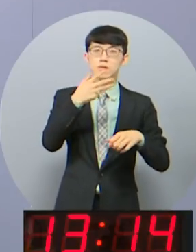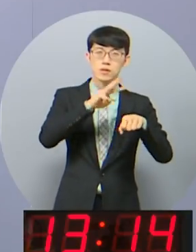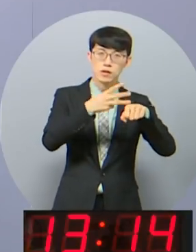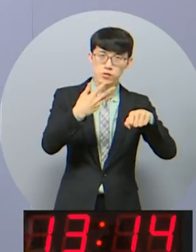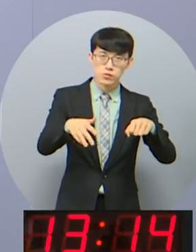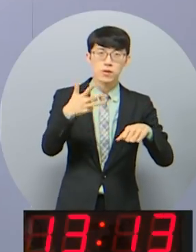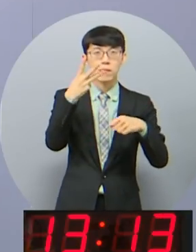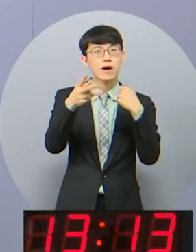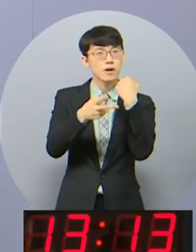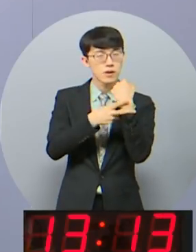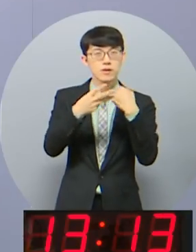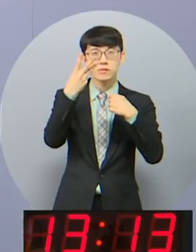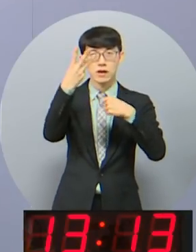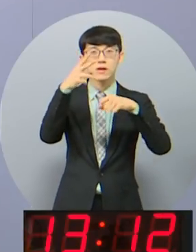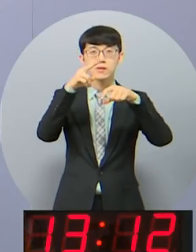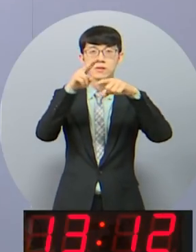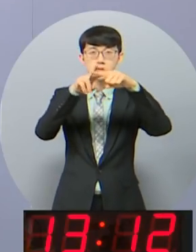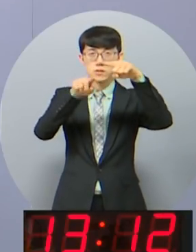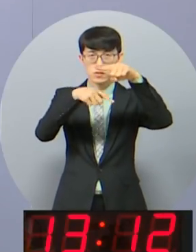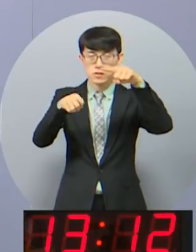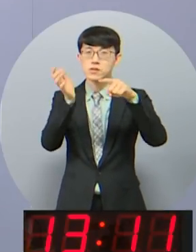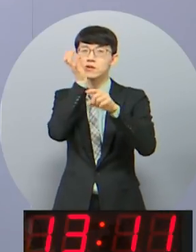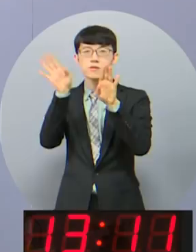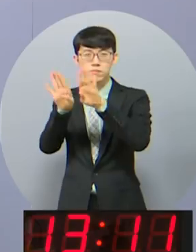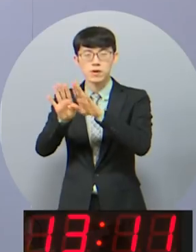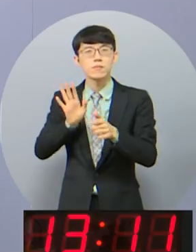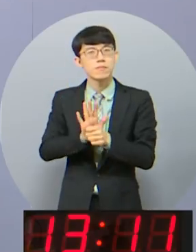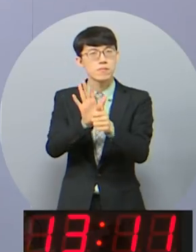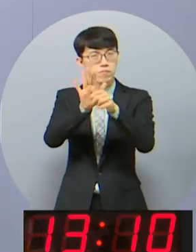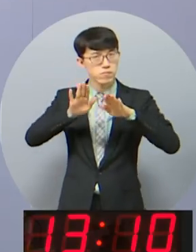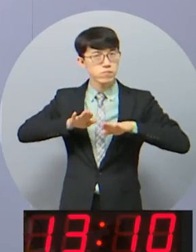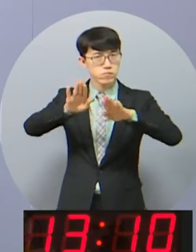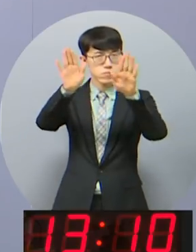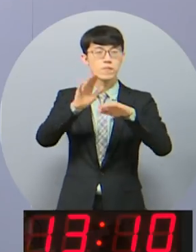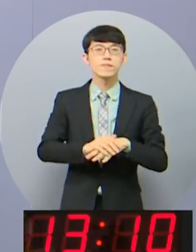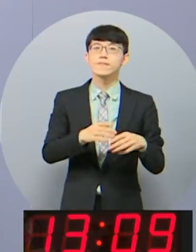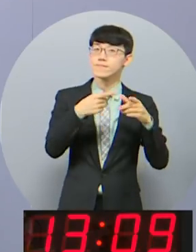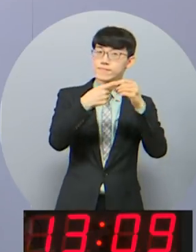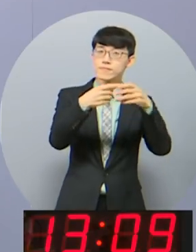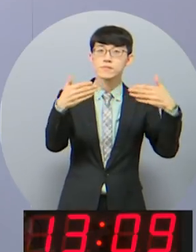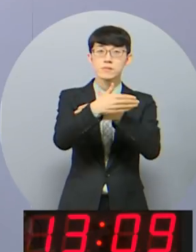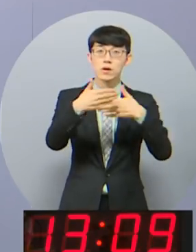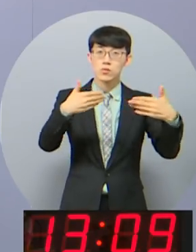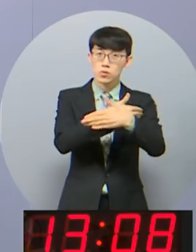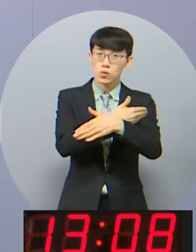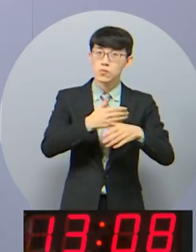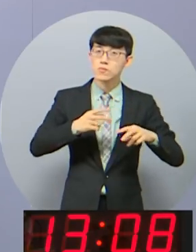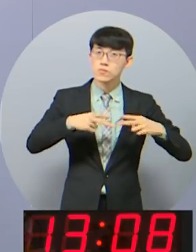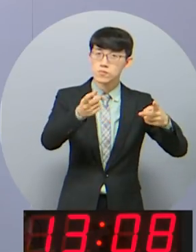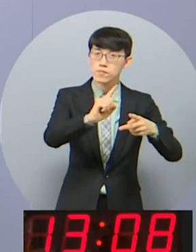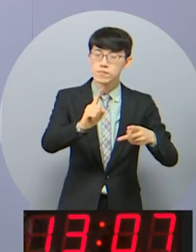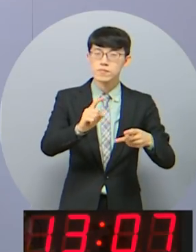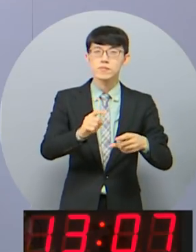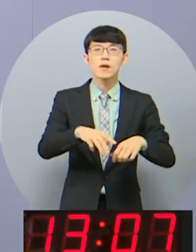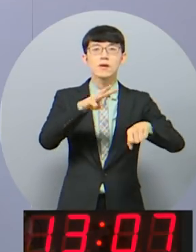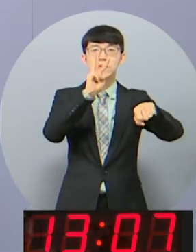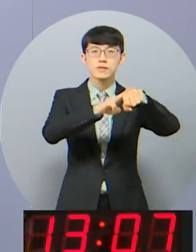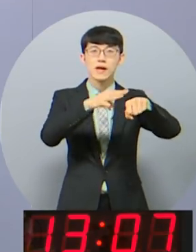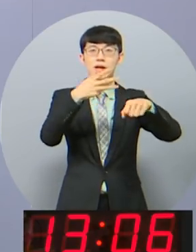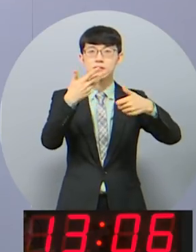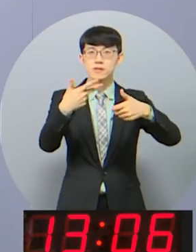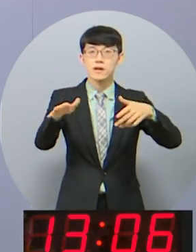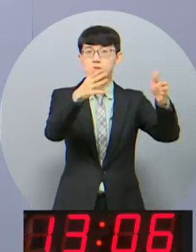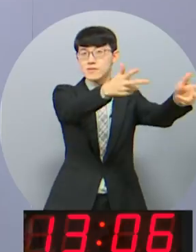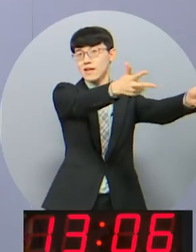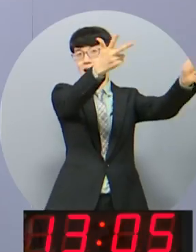石门能够更好，能够更进步。第一点是我们交通迈进，淡江大桥跟第三条连